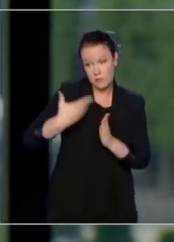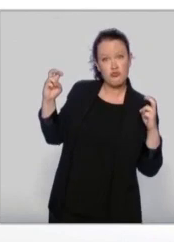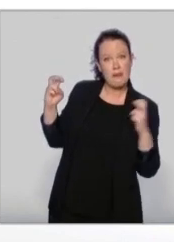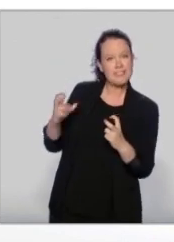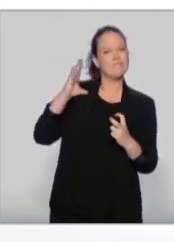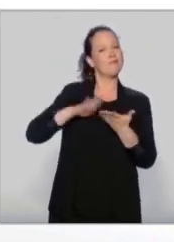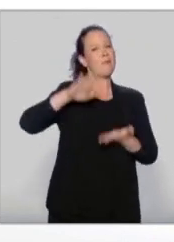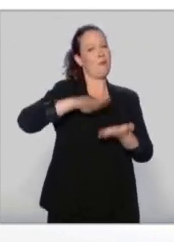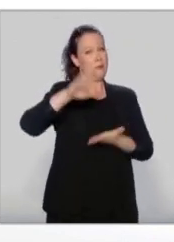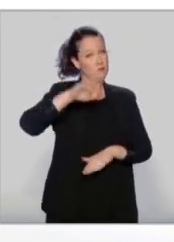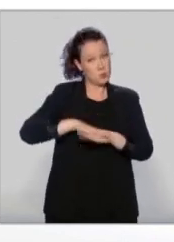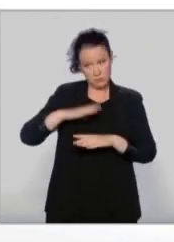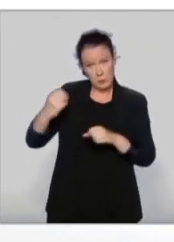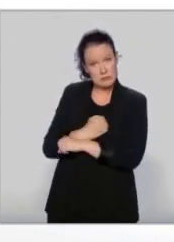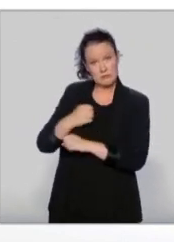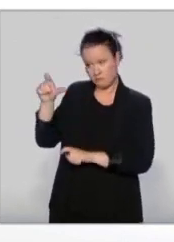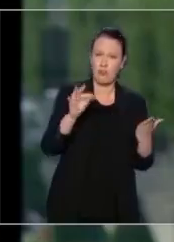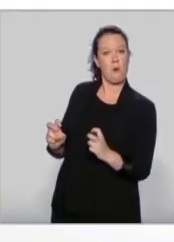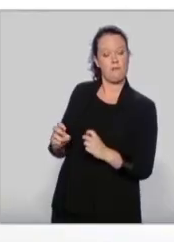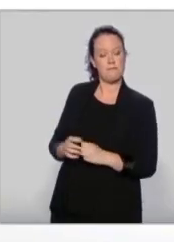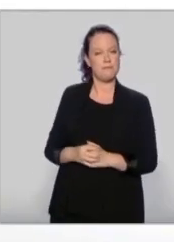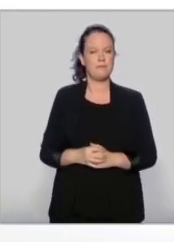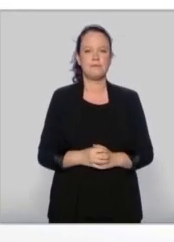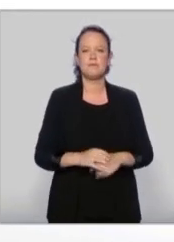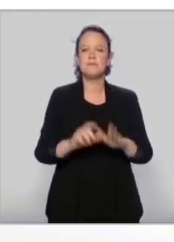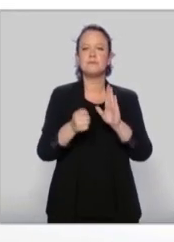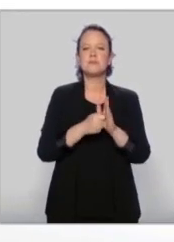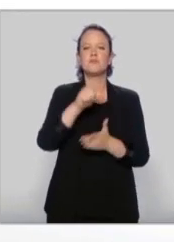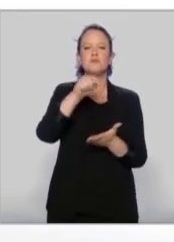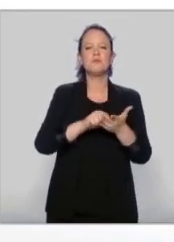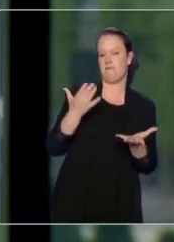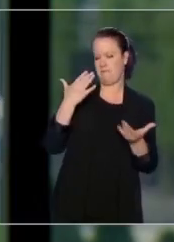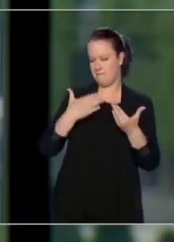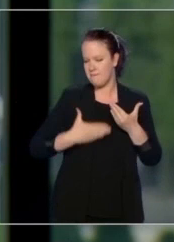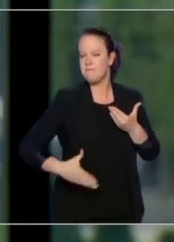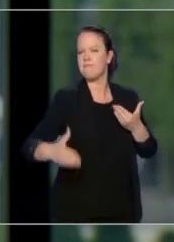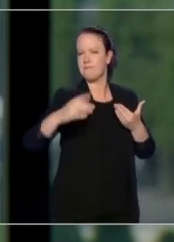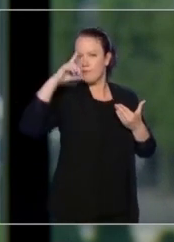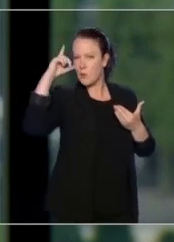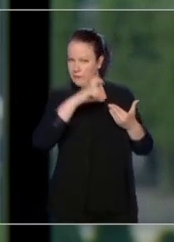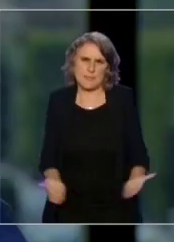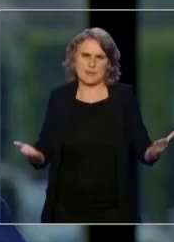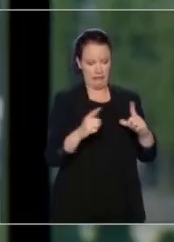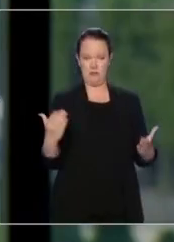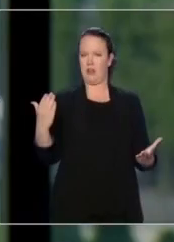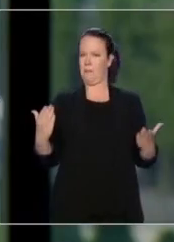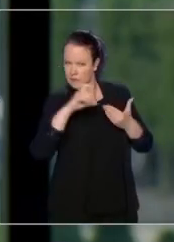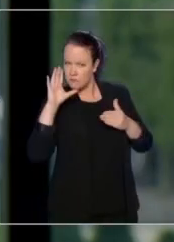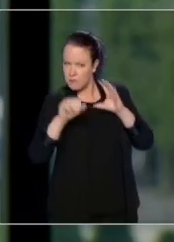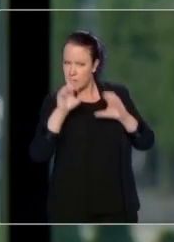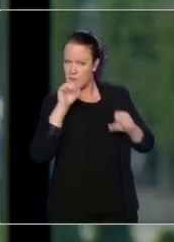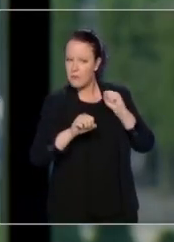cela. En 2020, j'ai détruit près de 300 000 emplois, avec détermination. C'est la